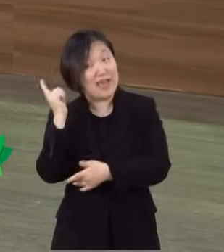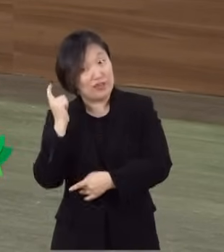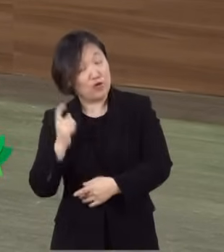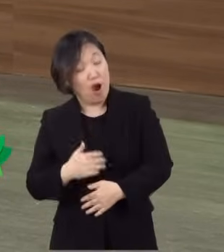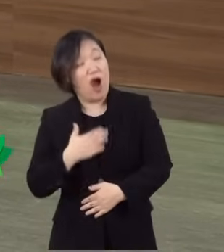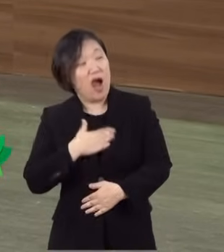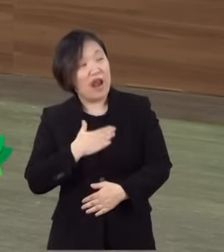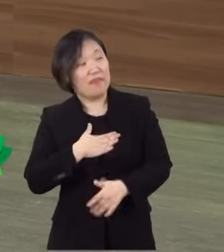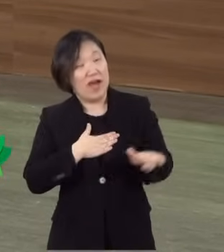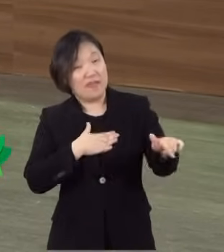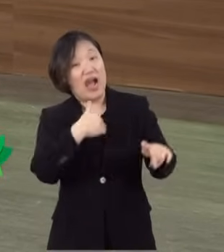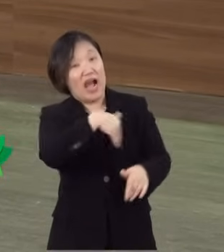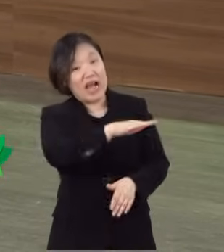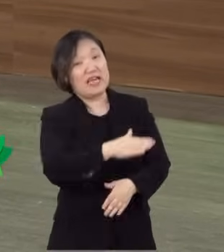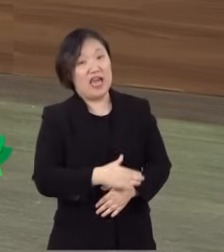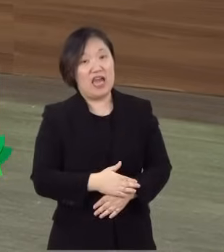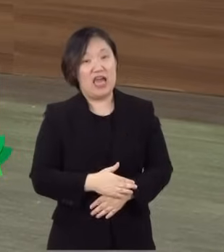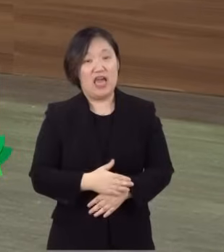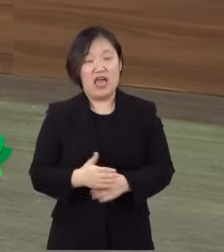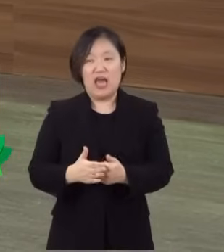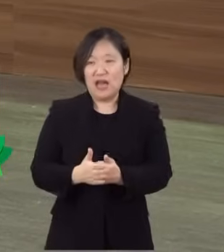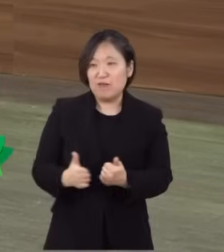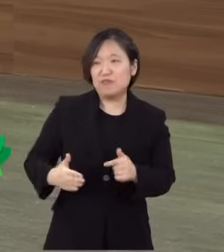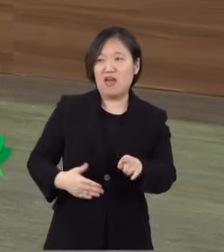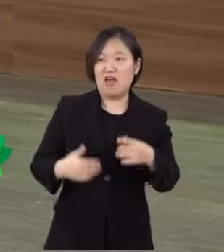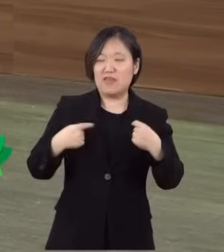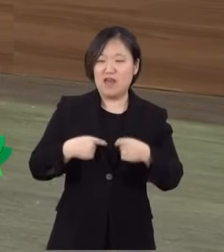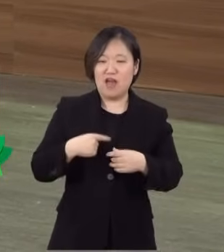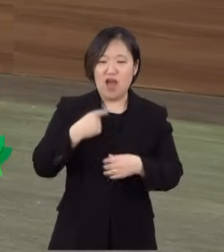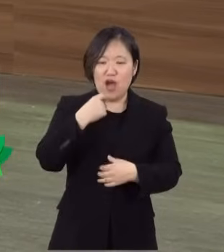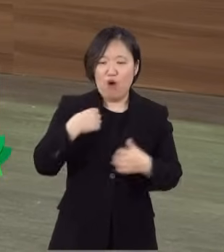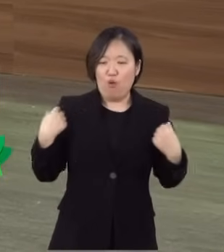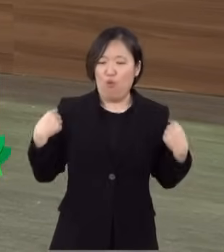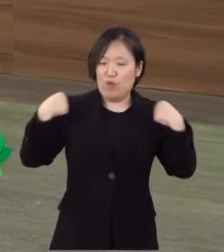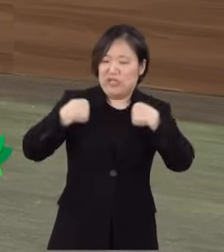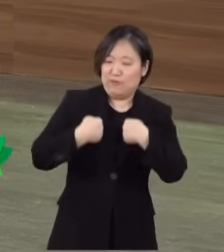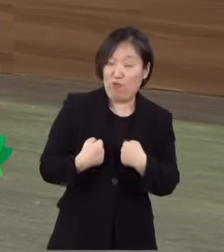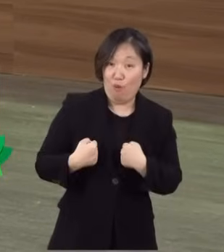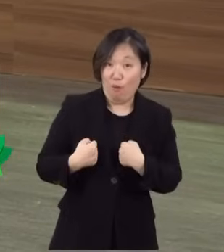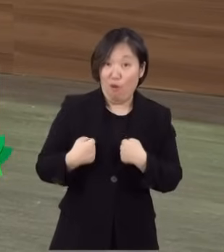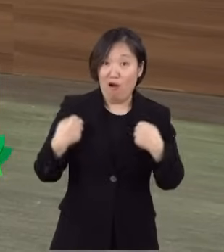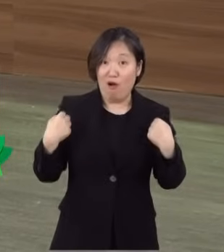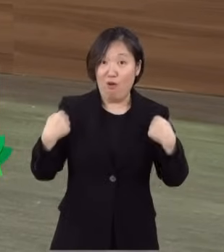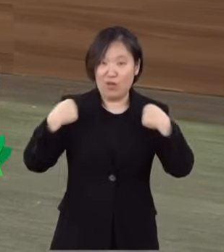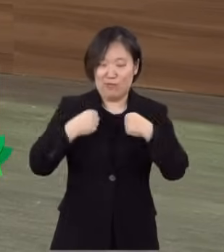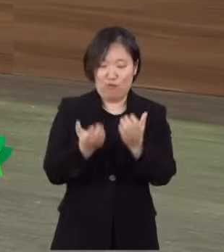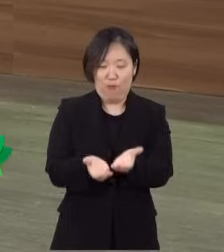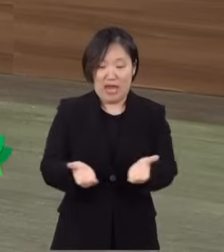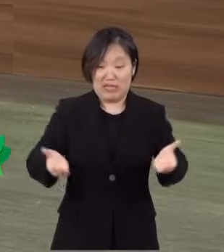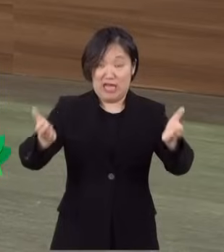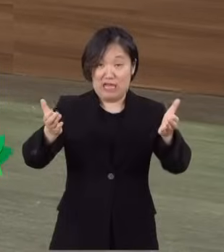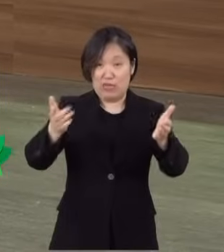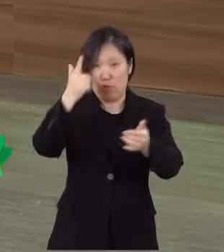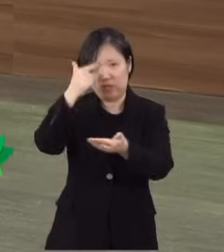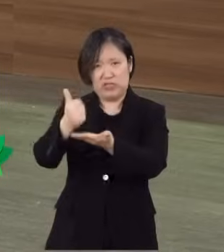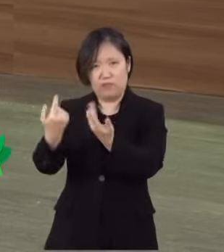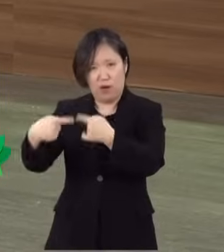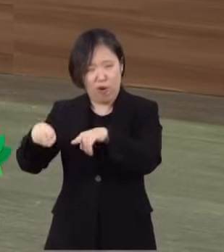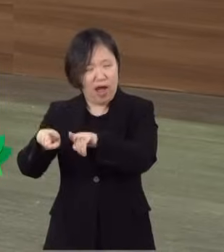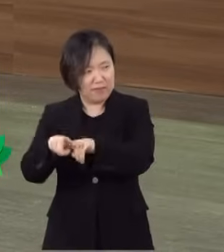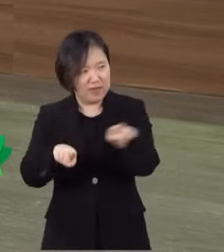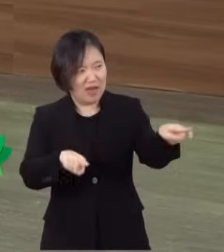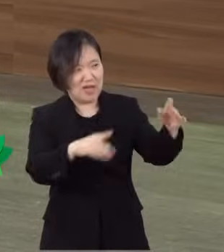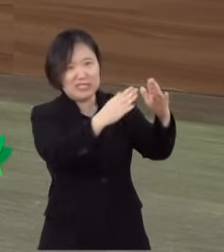듣고 비구들과 함께 가사를 입으시고 바리때를 들고 그